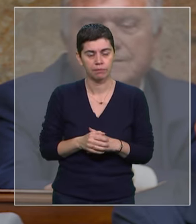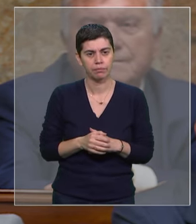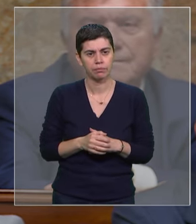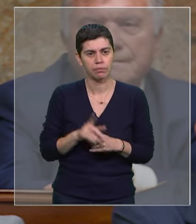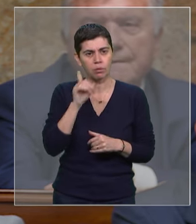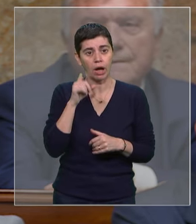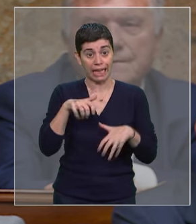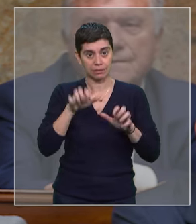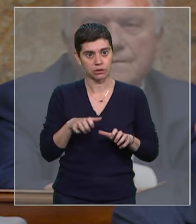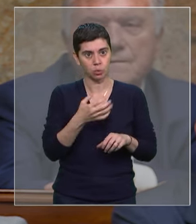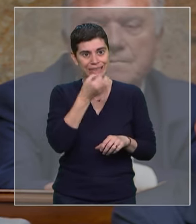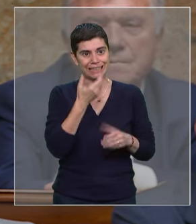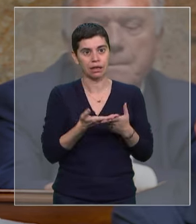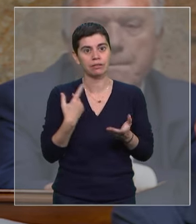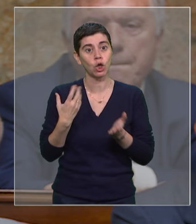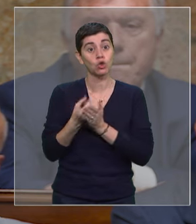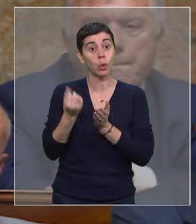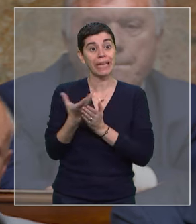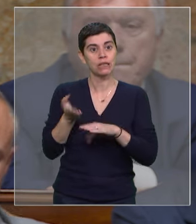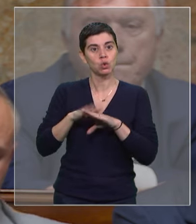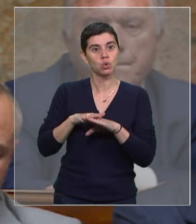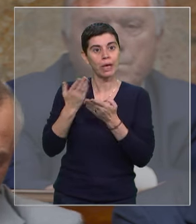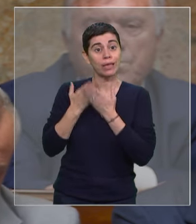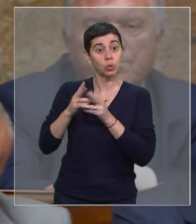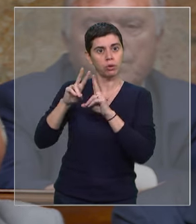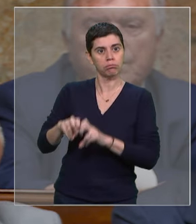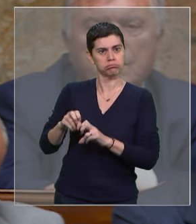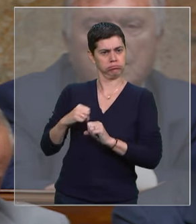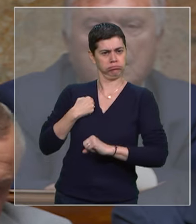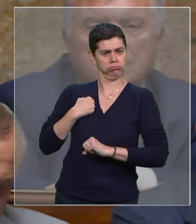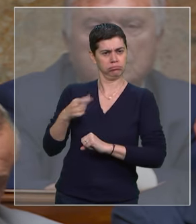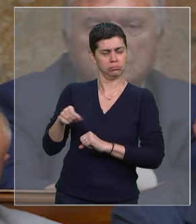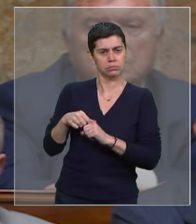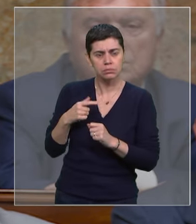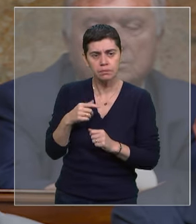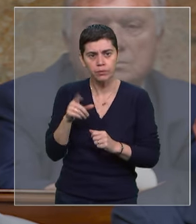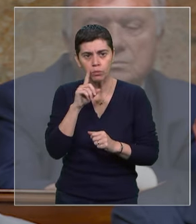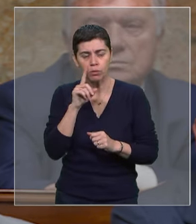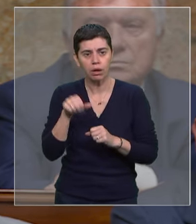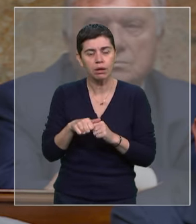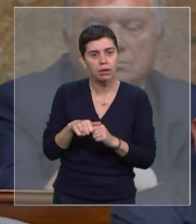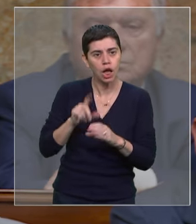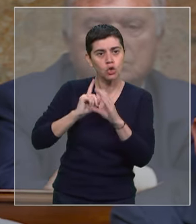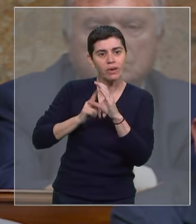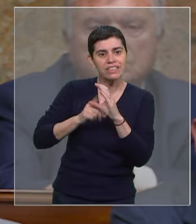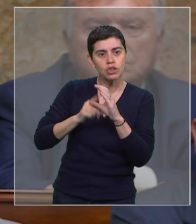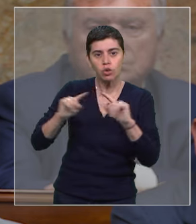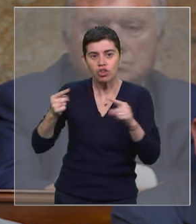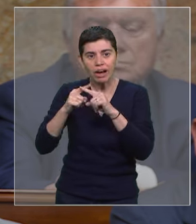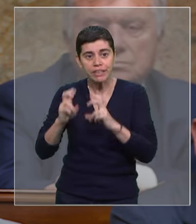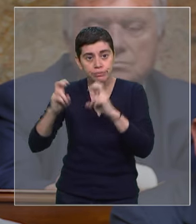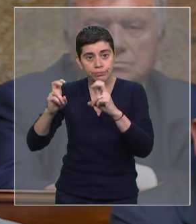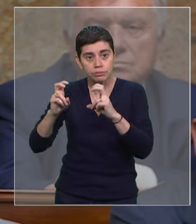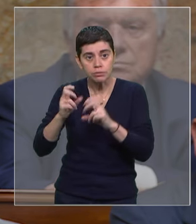opposé l'administration pour ne pas transmettre les données d'une étude surprenante, affirmant qu'il n'était pas nécessaire de rehausser les coefficients géographiques